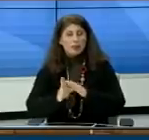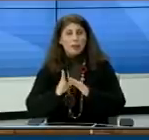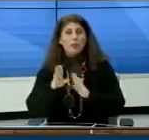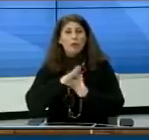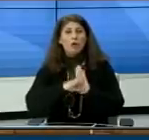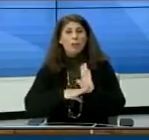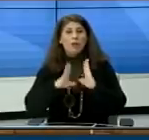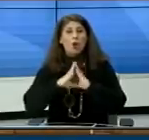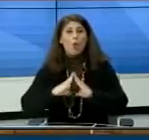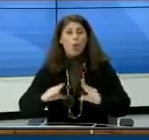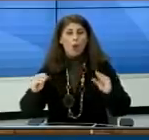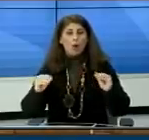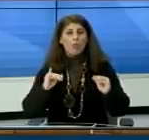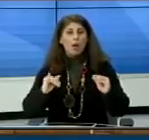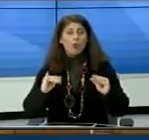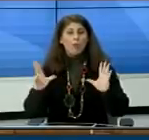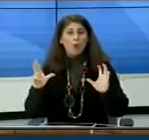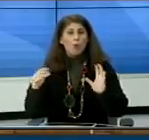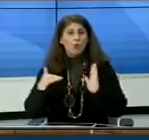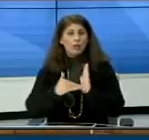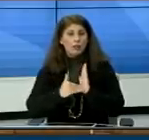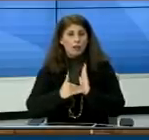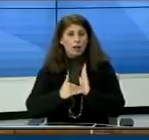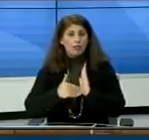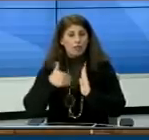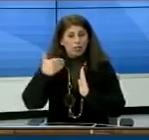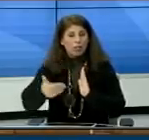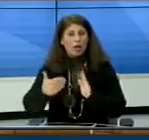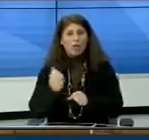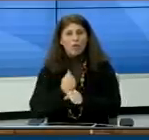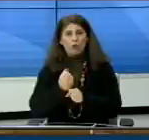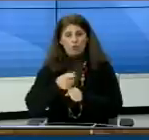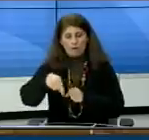άλλοι 80.000 που θα βρουν δουλειά φέτος.